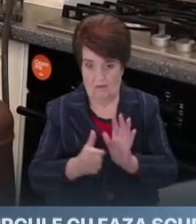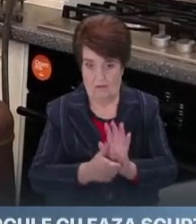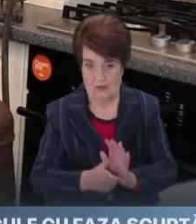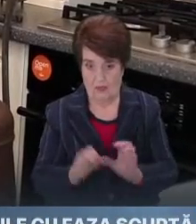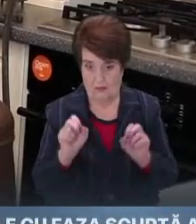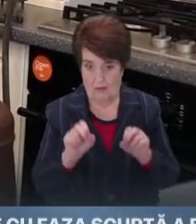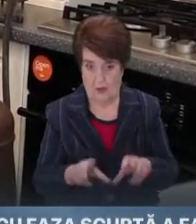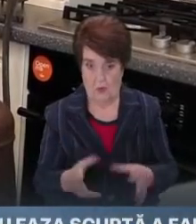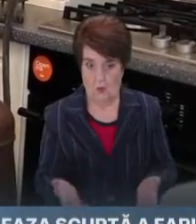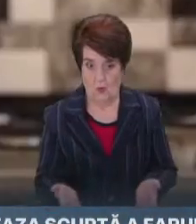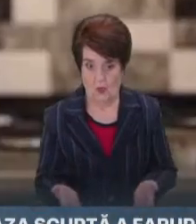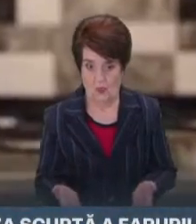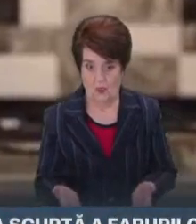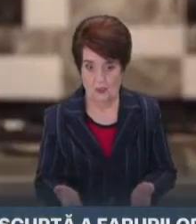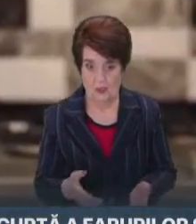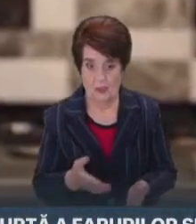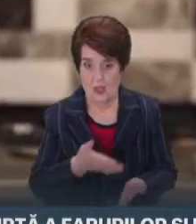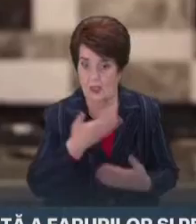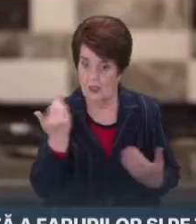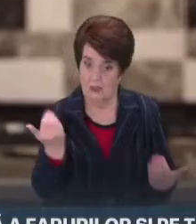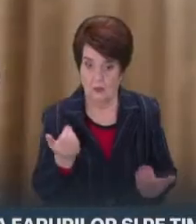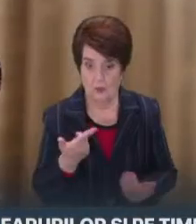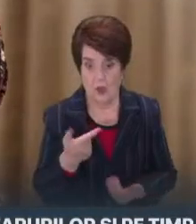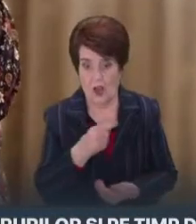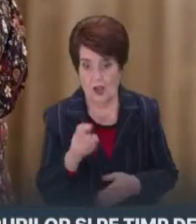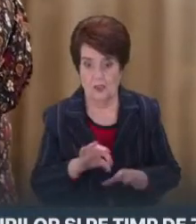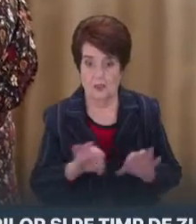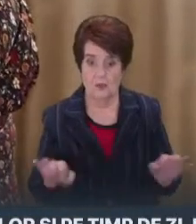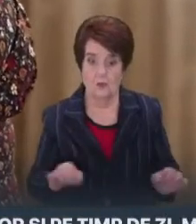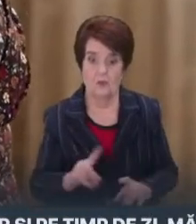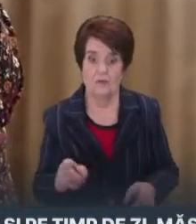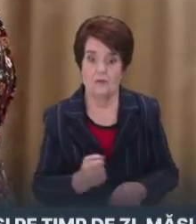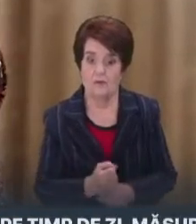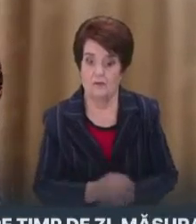periculos? Dar dacă nu o să avem gaze în conducte?